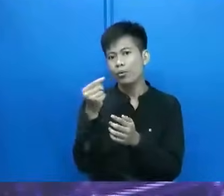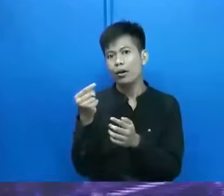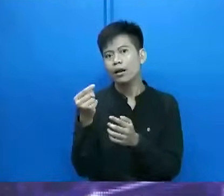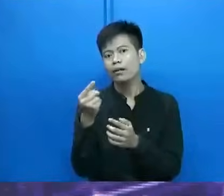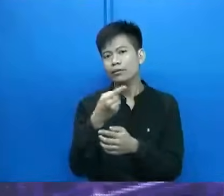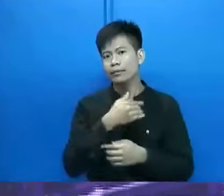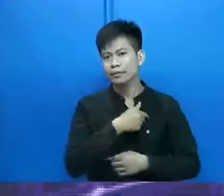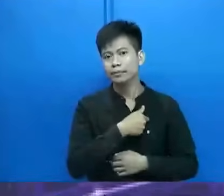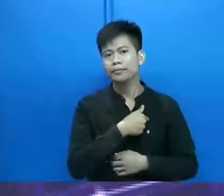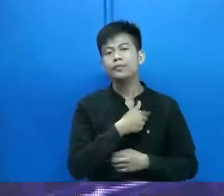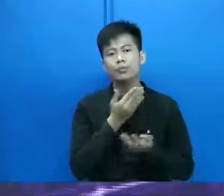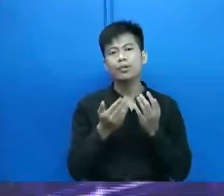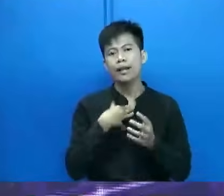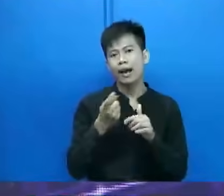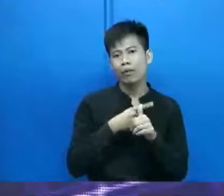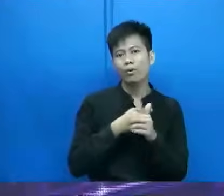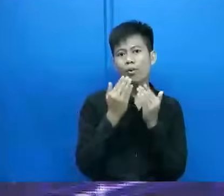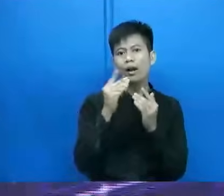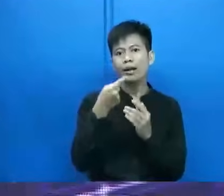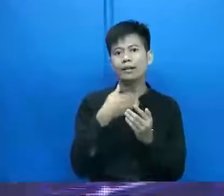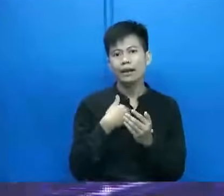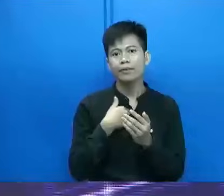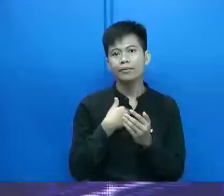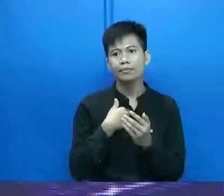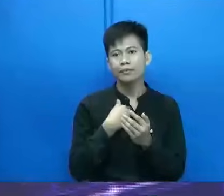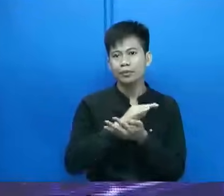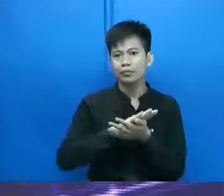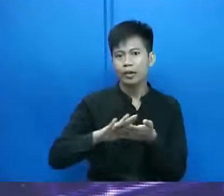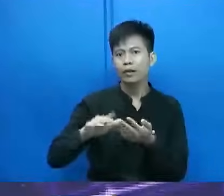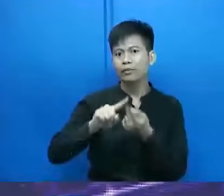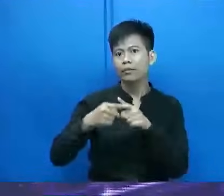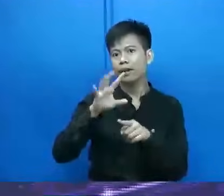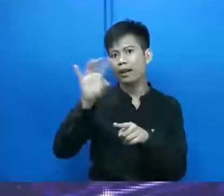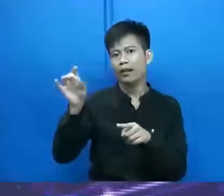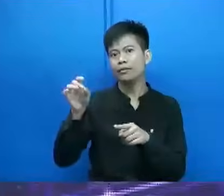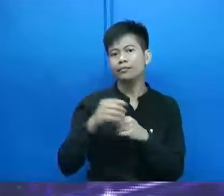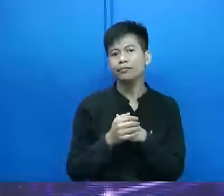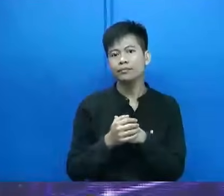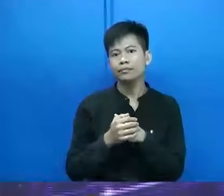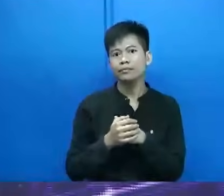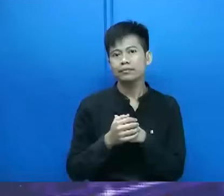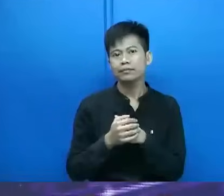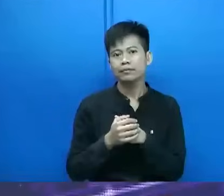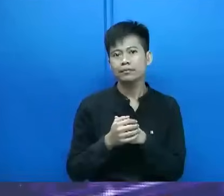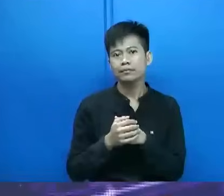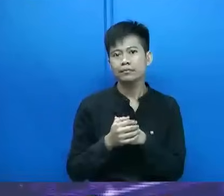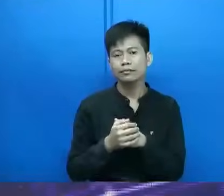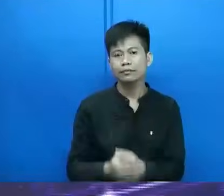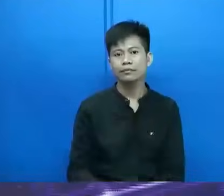kita semua. Mungkin saya akan awali dengan doa dari saya, nanti disempurnakan dengan teman-teman yang lain yang hadir bersama kita semua.